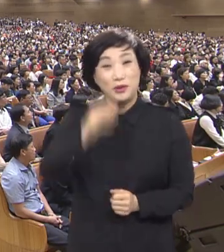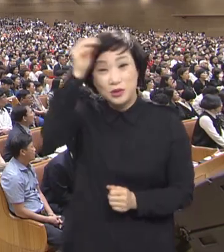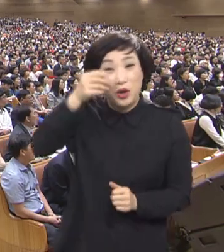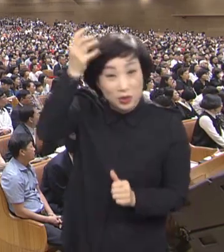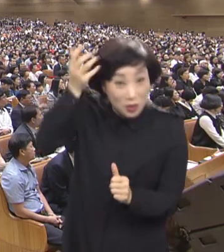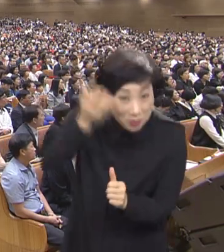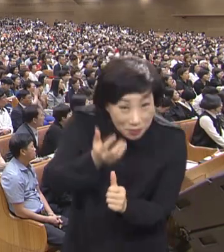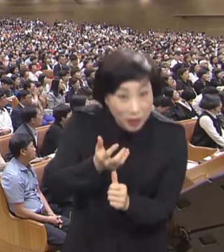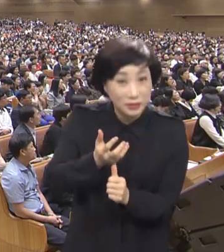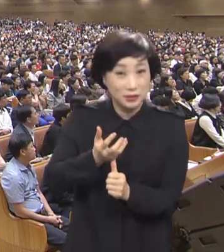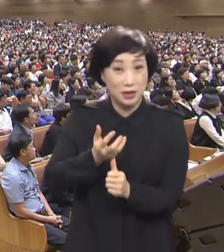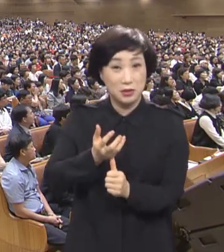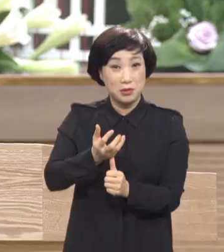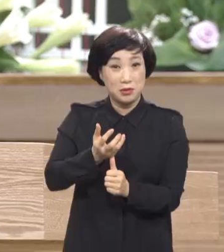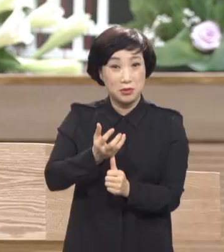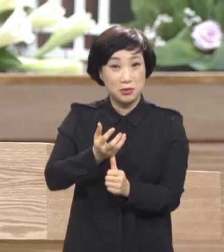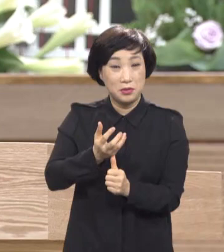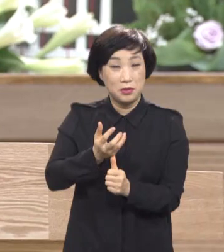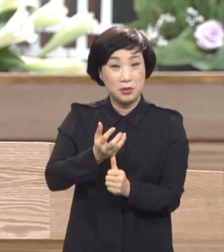받아